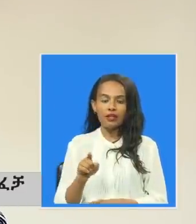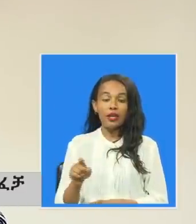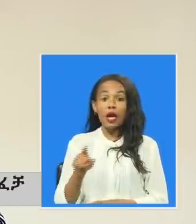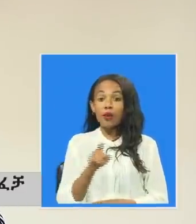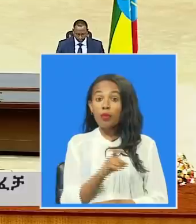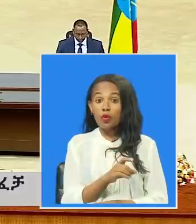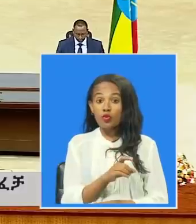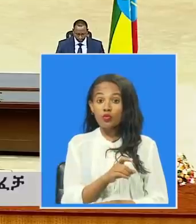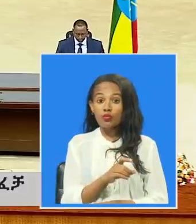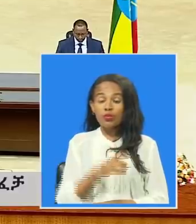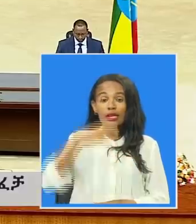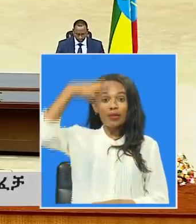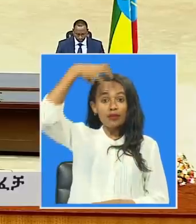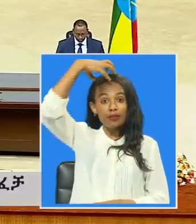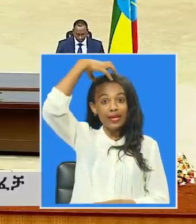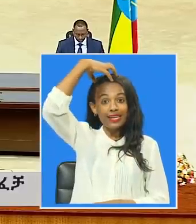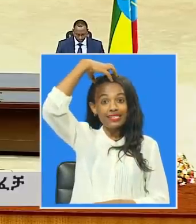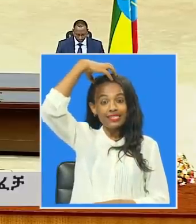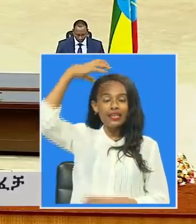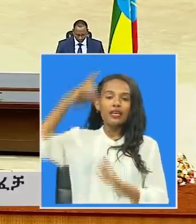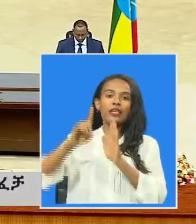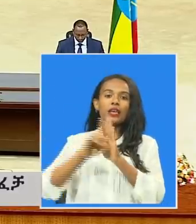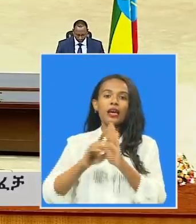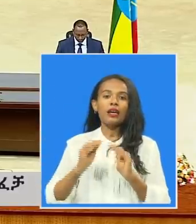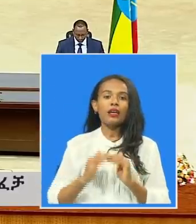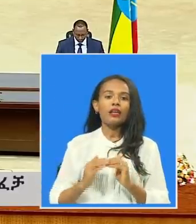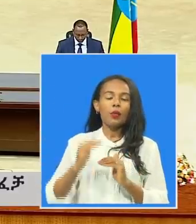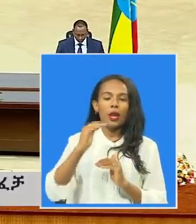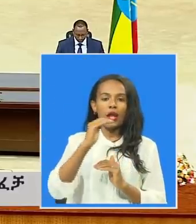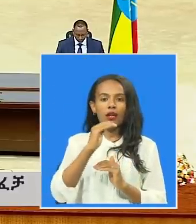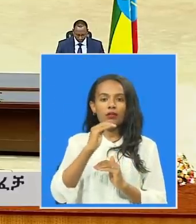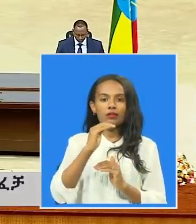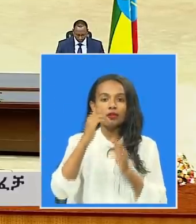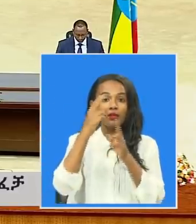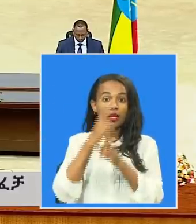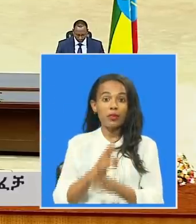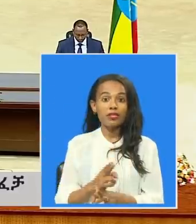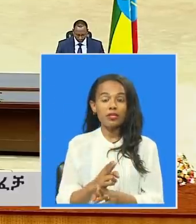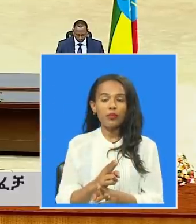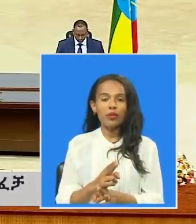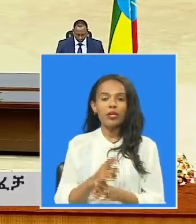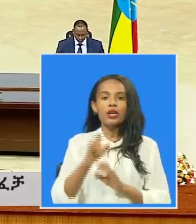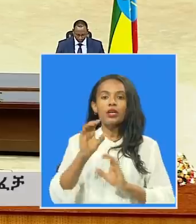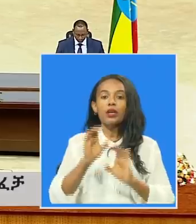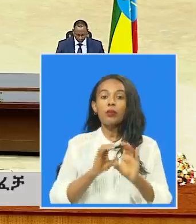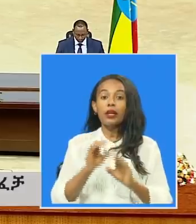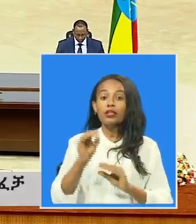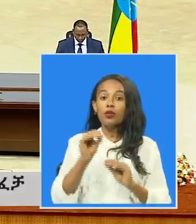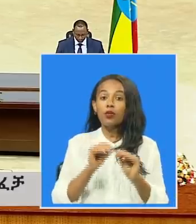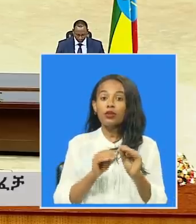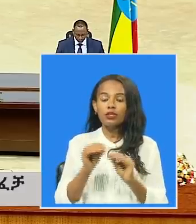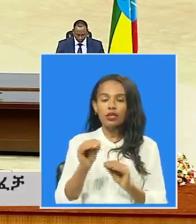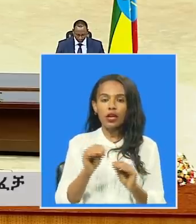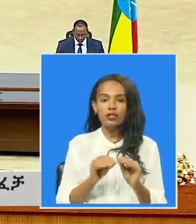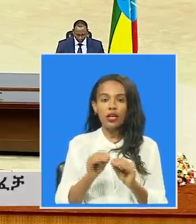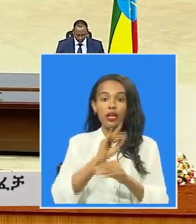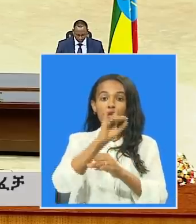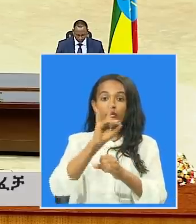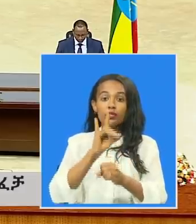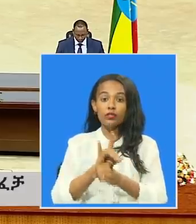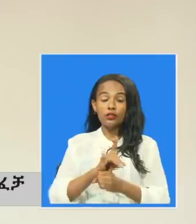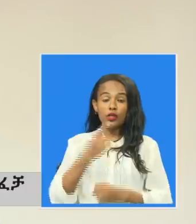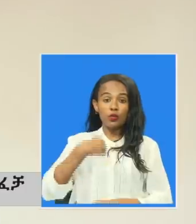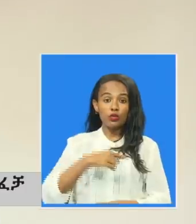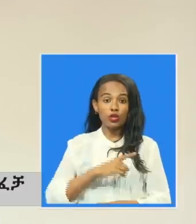በመሆኑም መንግስት የህግ የበላይነት ለማስከበር በሚያደርገው እንቅስቃሴ